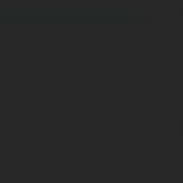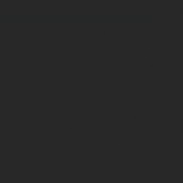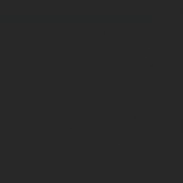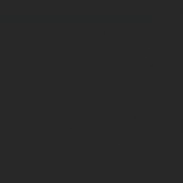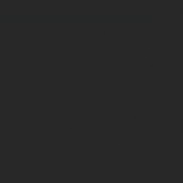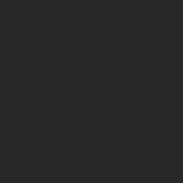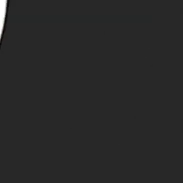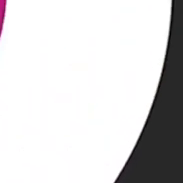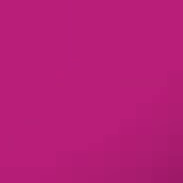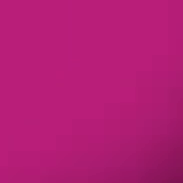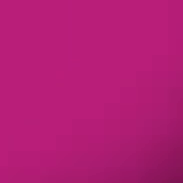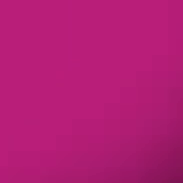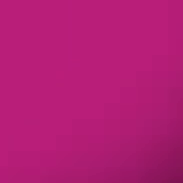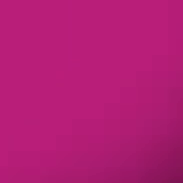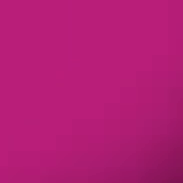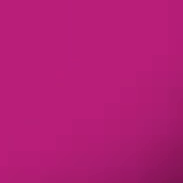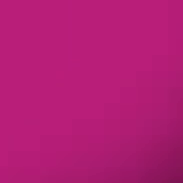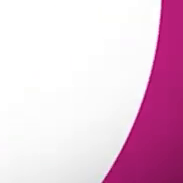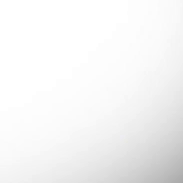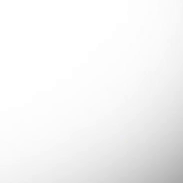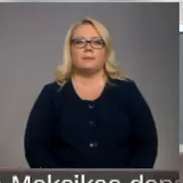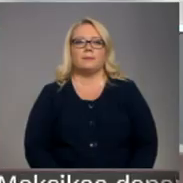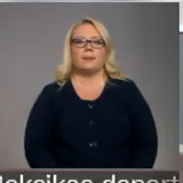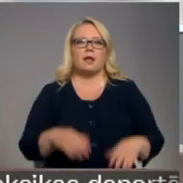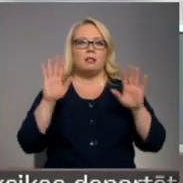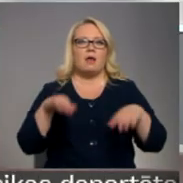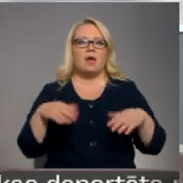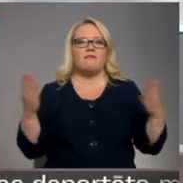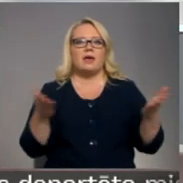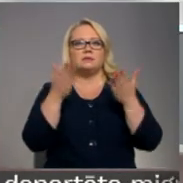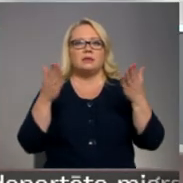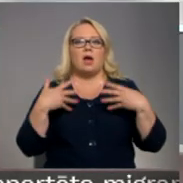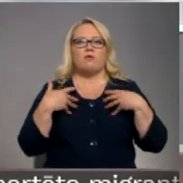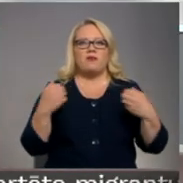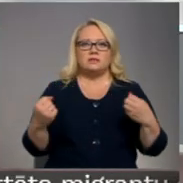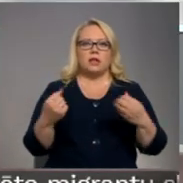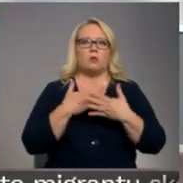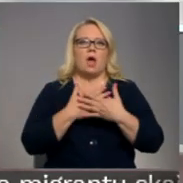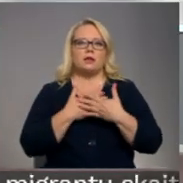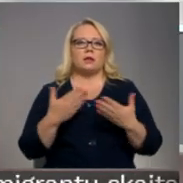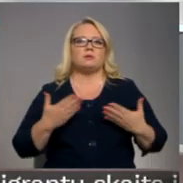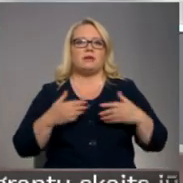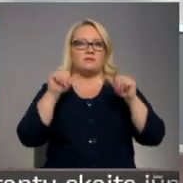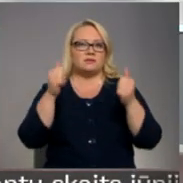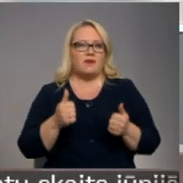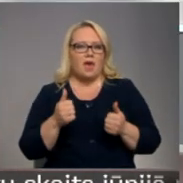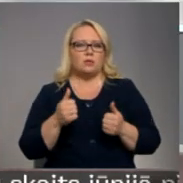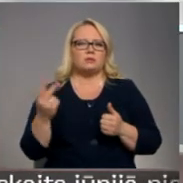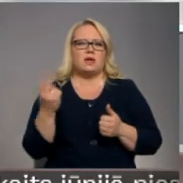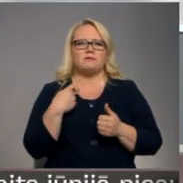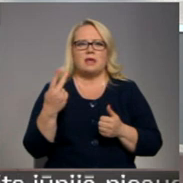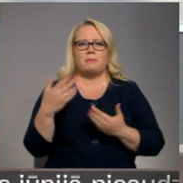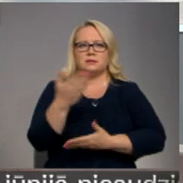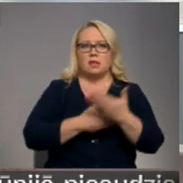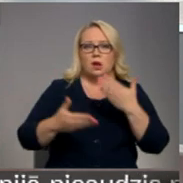Re, viss ēters ir te! Lai veicinātu veselīgu un aktīvu dzīvesveidu, savstarpēju